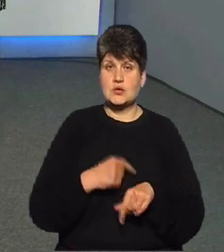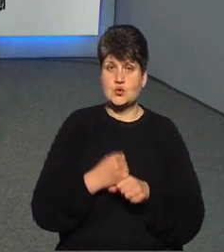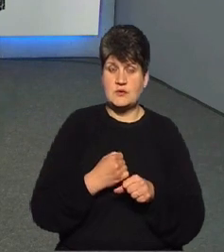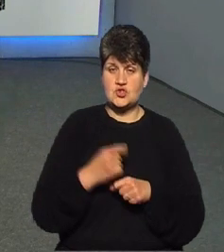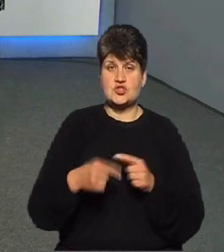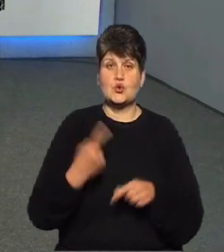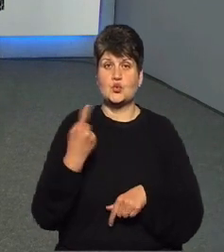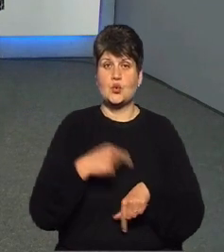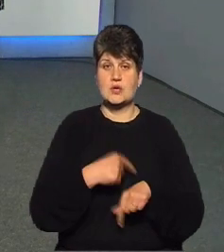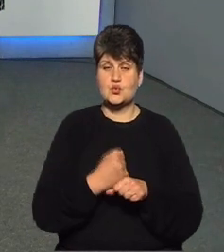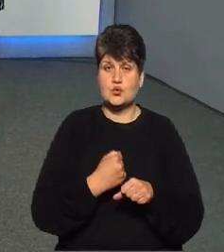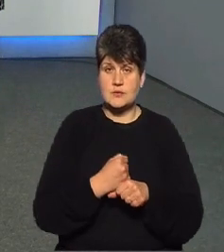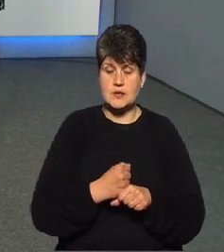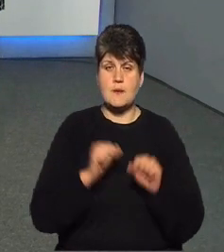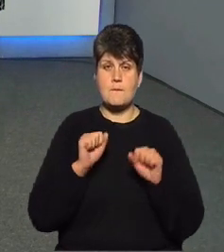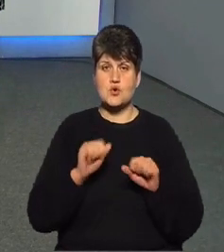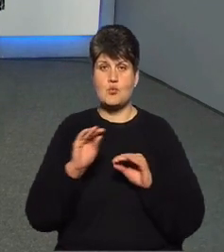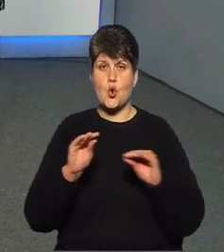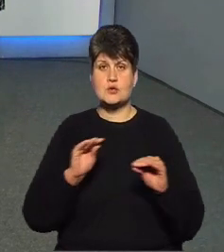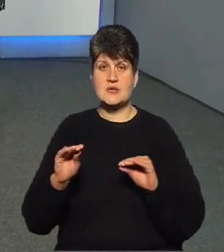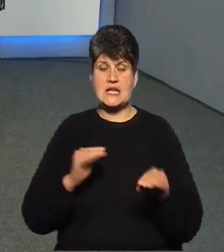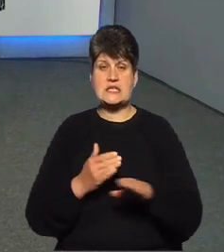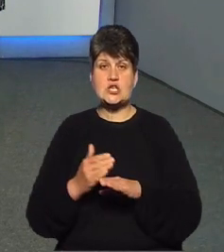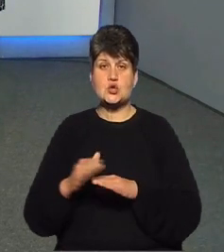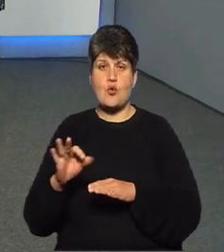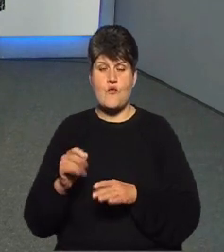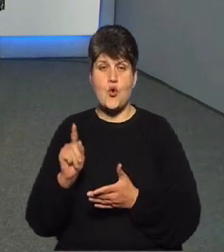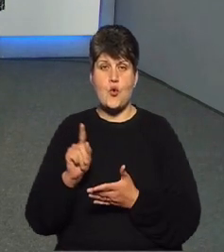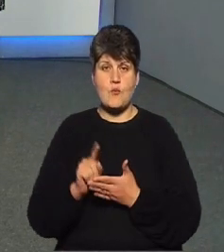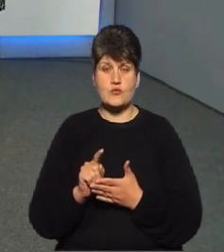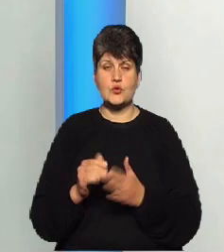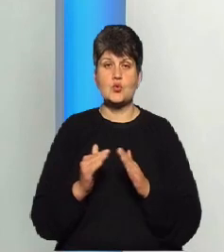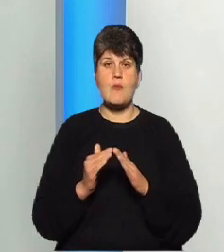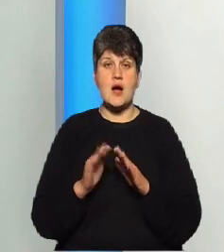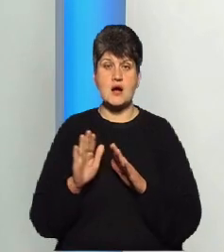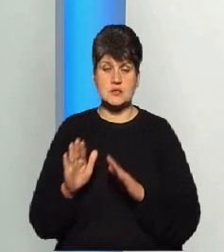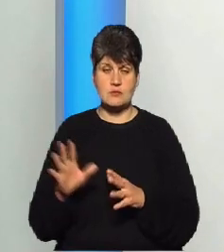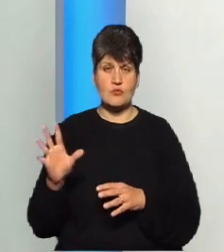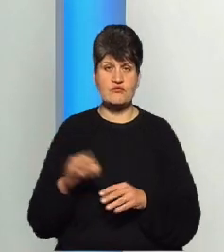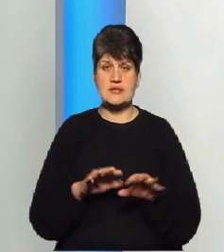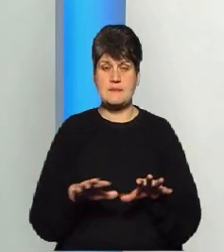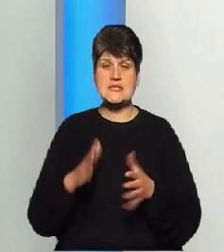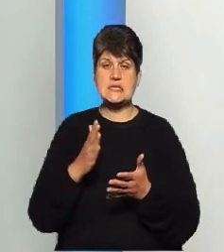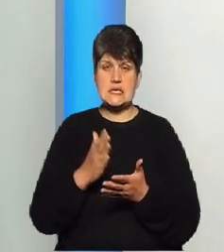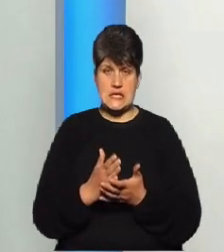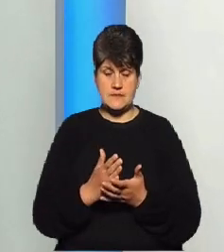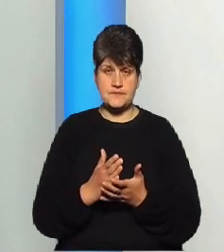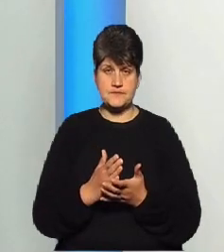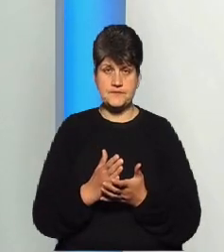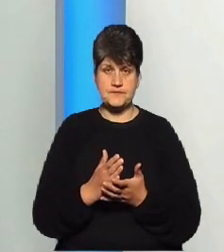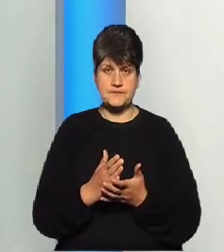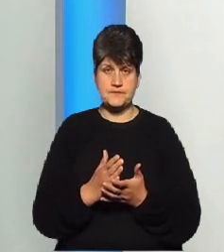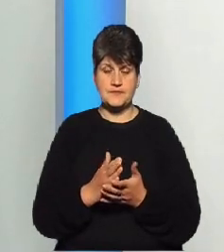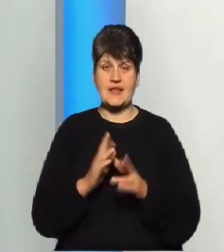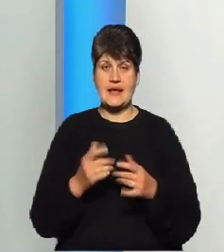можемо порозподіляти частково обов'язки, принаймні домашні, тому що всі на місці є. як для мене, з